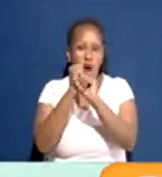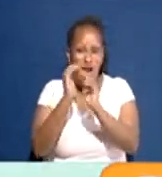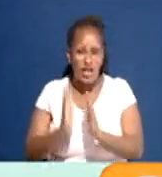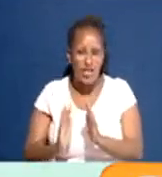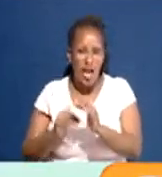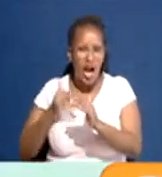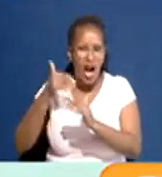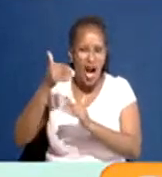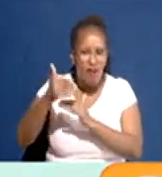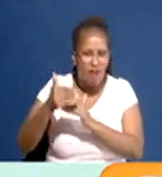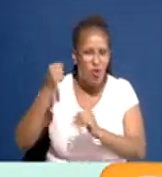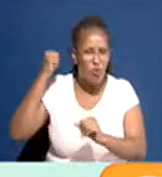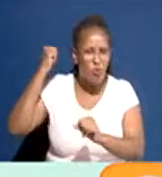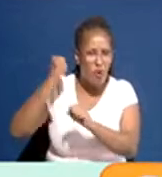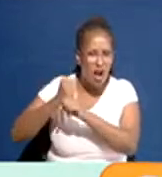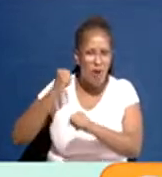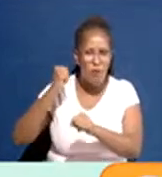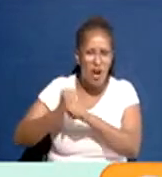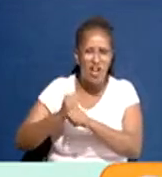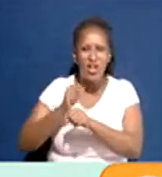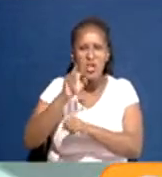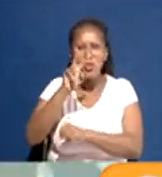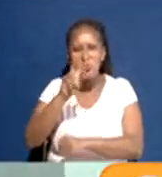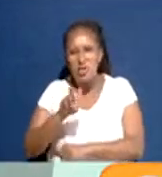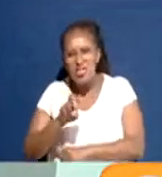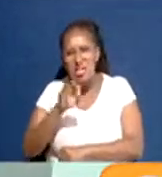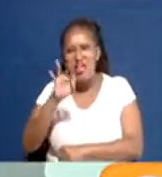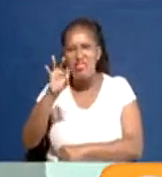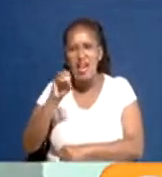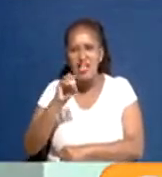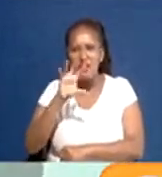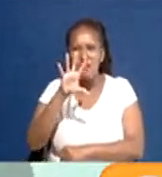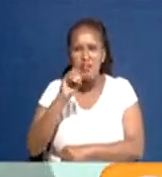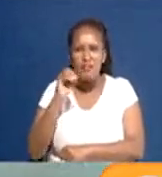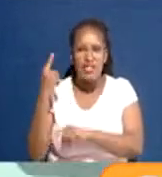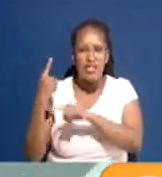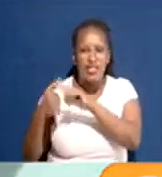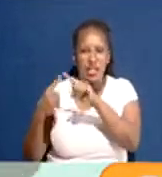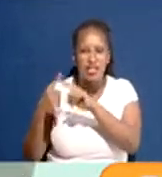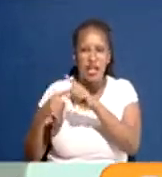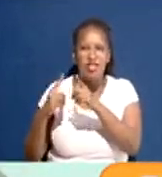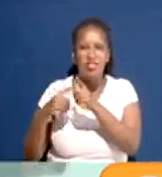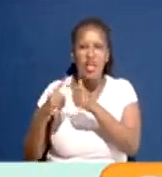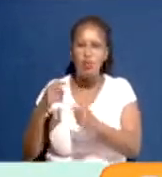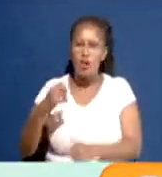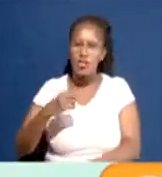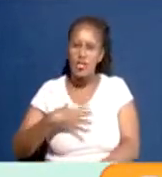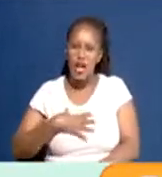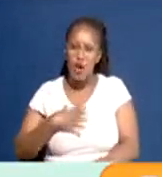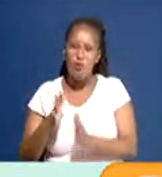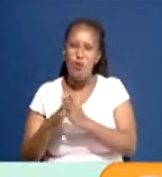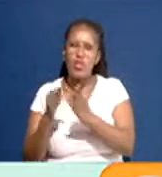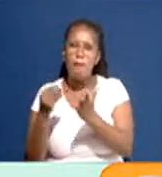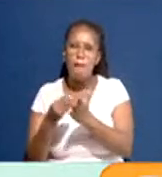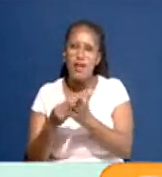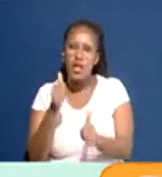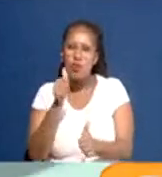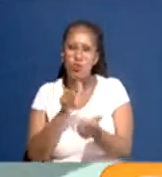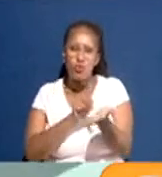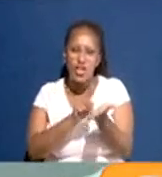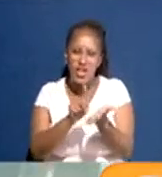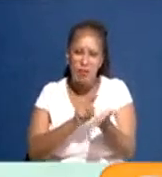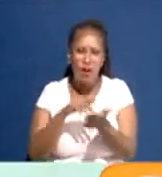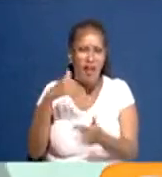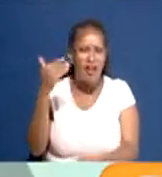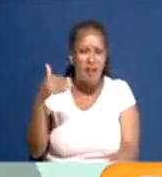ya kufanya kazi miaka 20, 30, 50 waende nyumbani wakiwa na pesa ambayo watalipwa kila